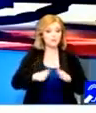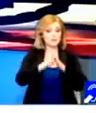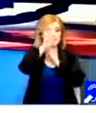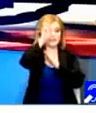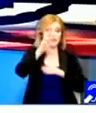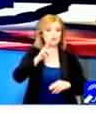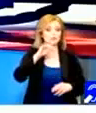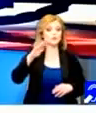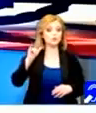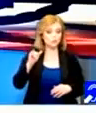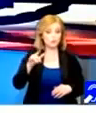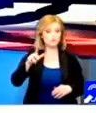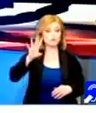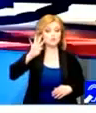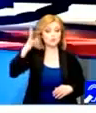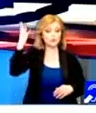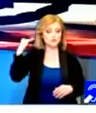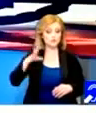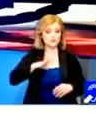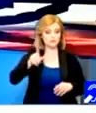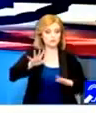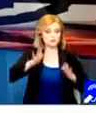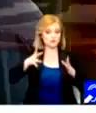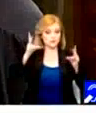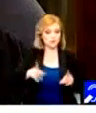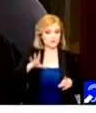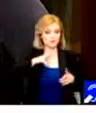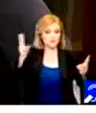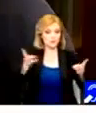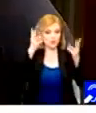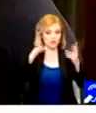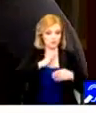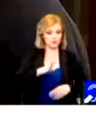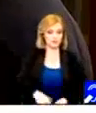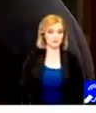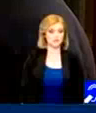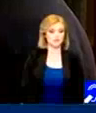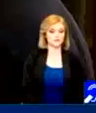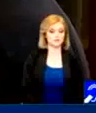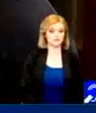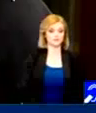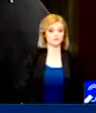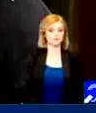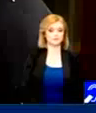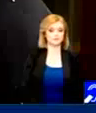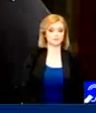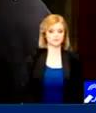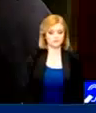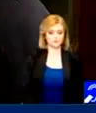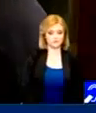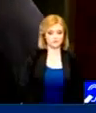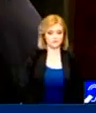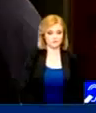ani s-a prins clopotnița chiar în noaptea Învierii Domnului. Un stingător de capacitate mai mare, pe 5 la moment,